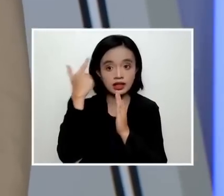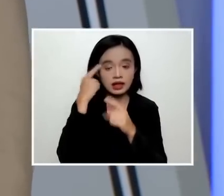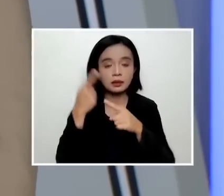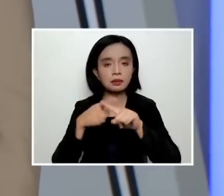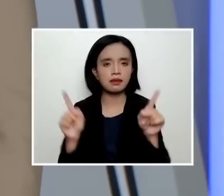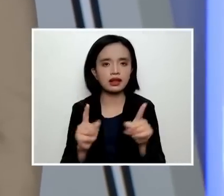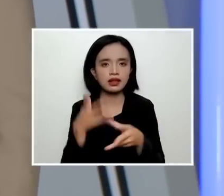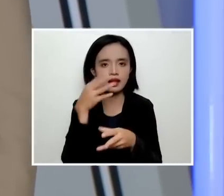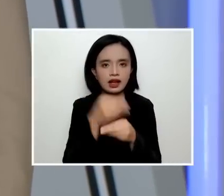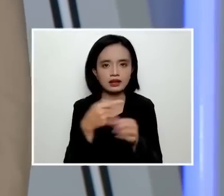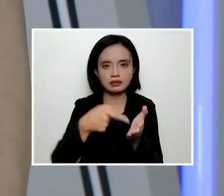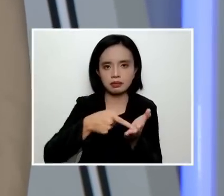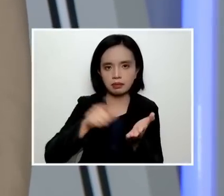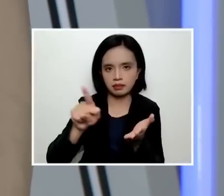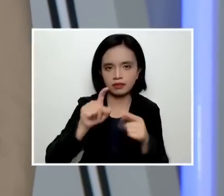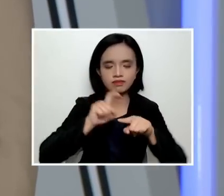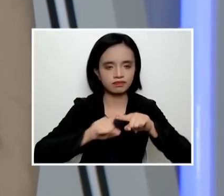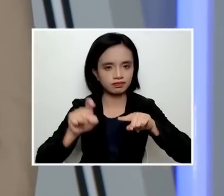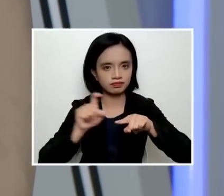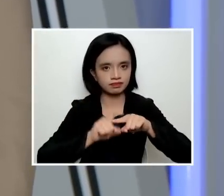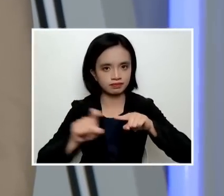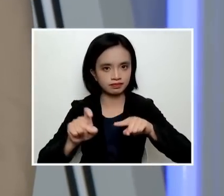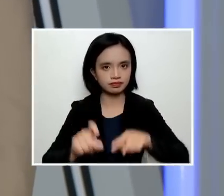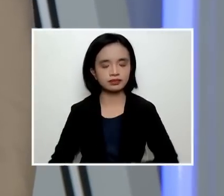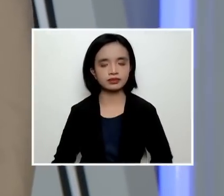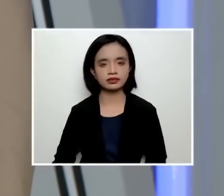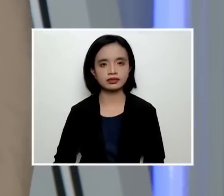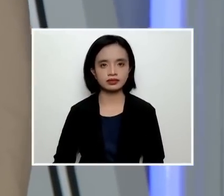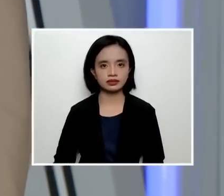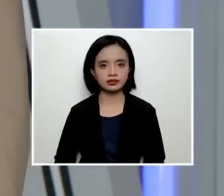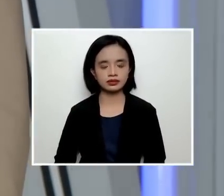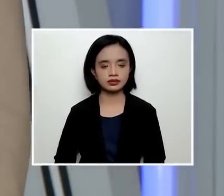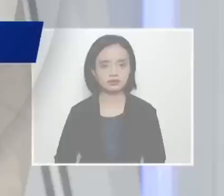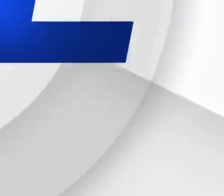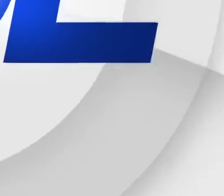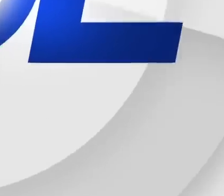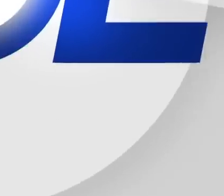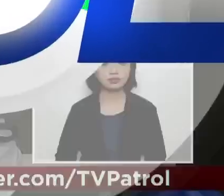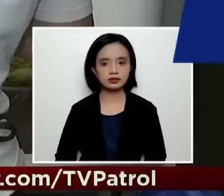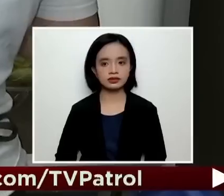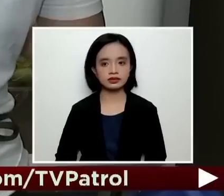kuryente. Nagpapatrol, Alvin L. Chico.